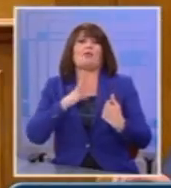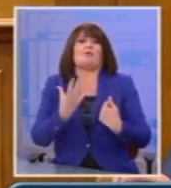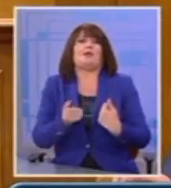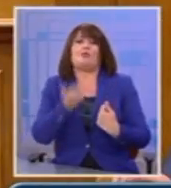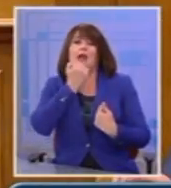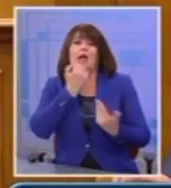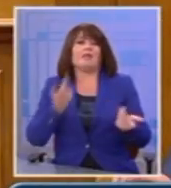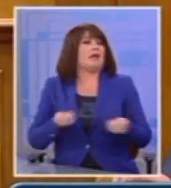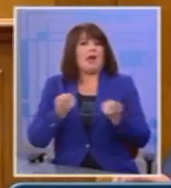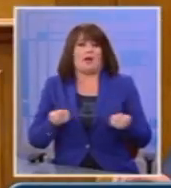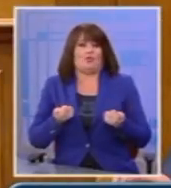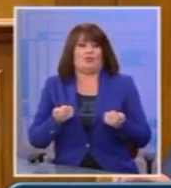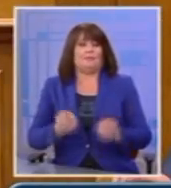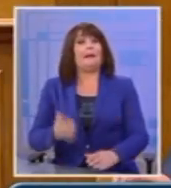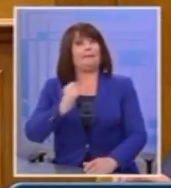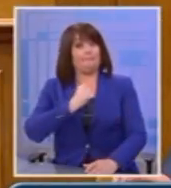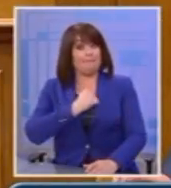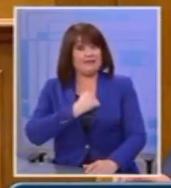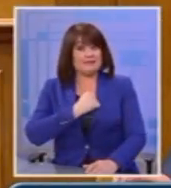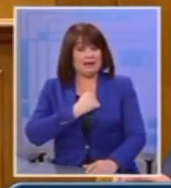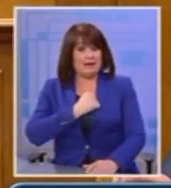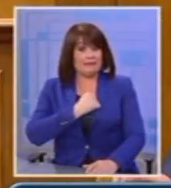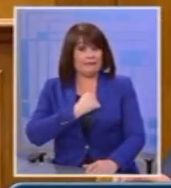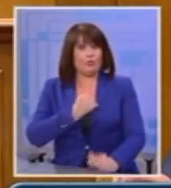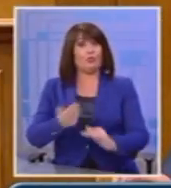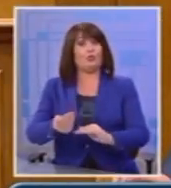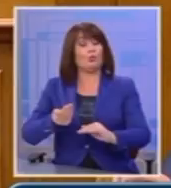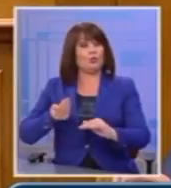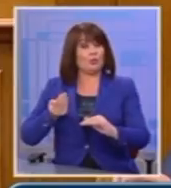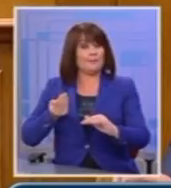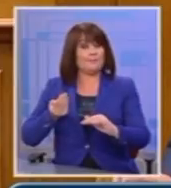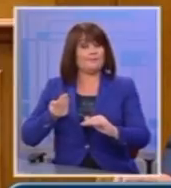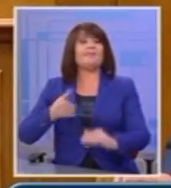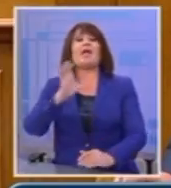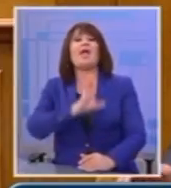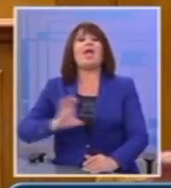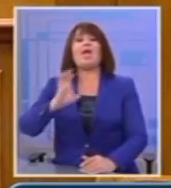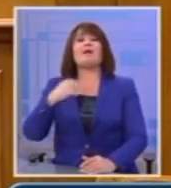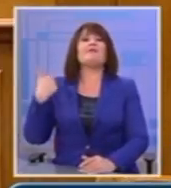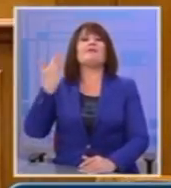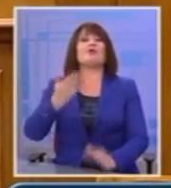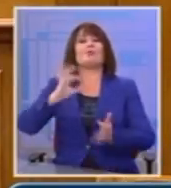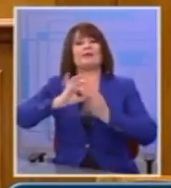Φρονώ όμως ότι δεν υπάρχει προηγούμενο στη σύγχρονη ευρωπαϊκή ιστορία χώρας